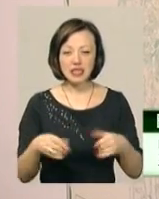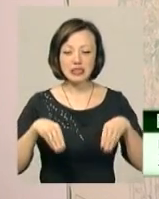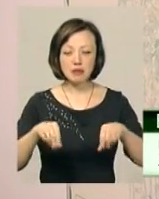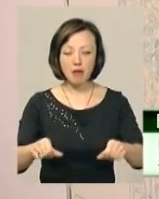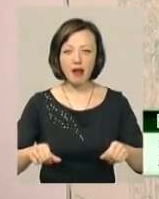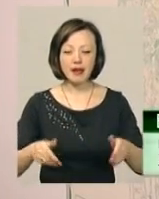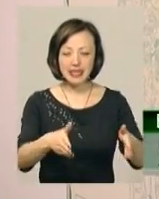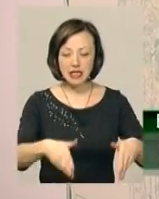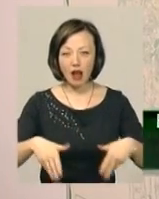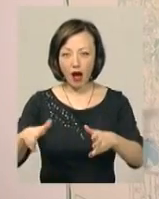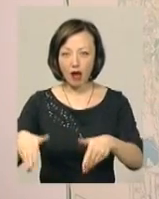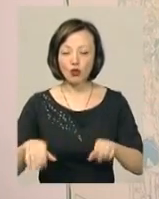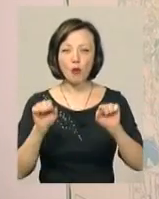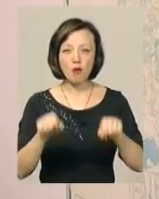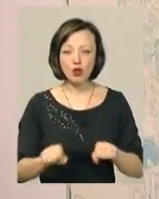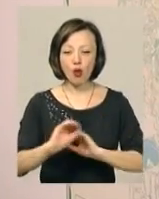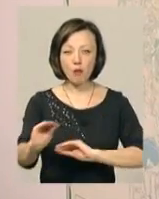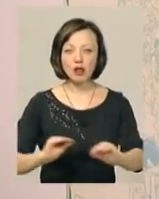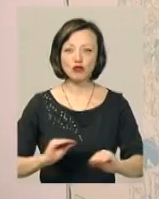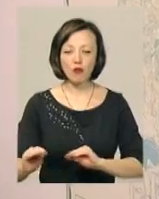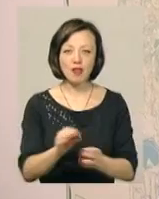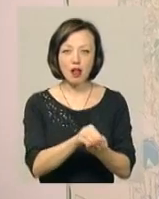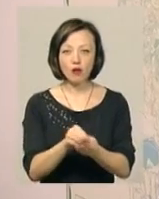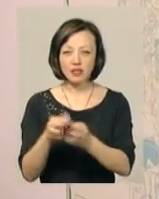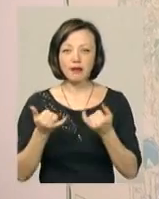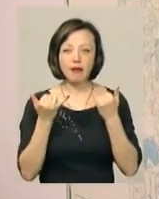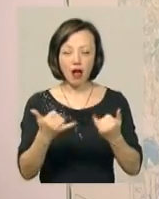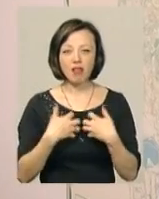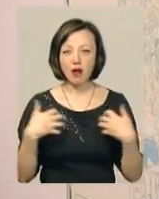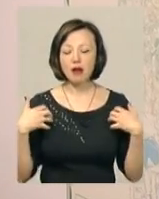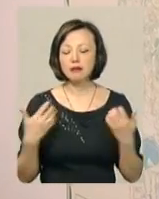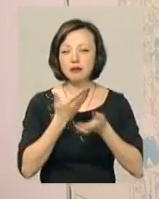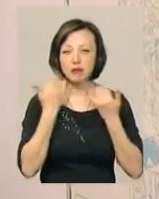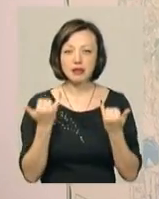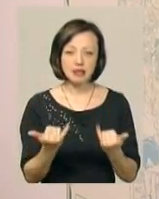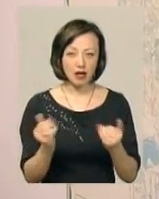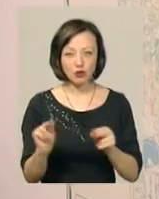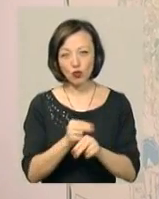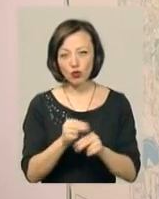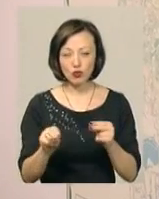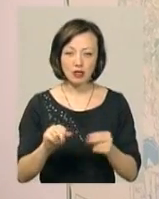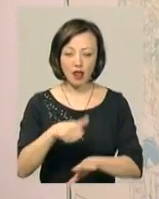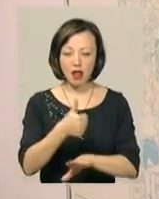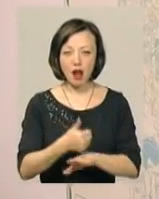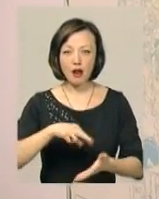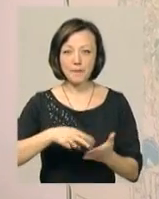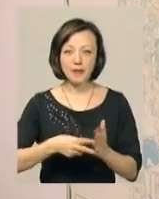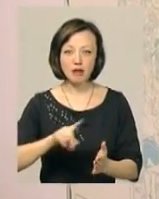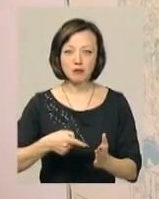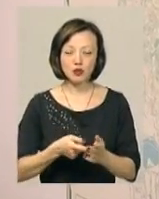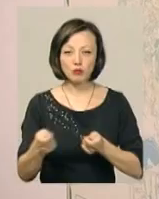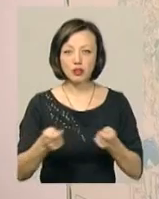земельних ділянок, на яких можна було б облаштовувати кладовище, немає. Наразі коригується генеральний план міста і